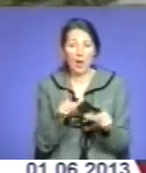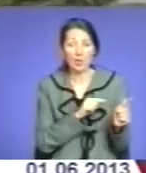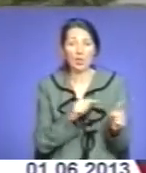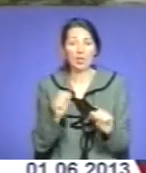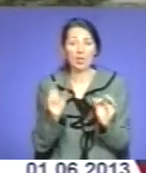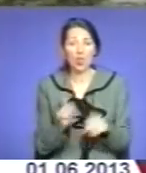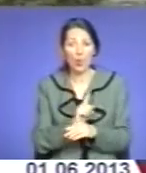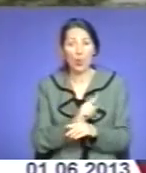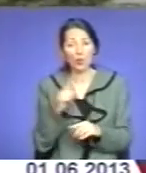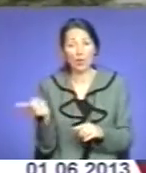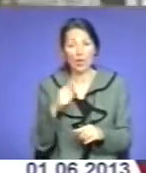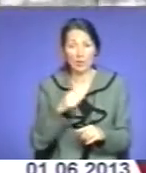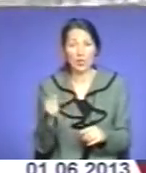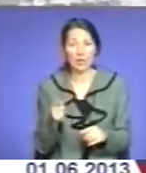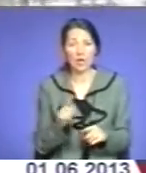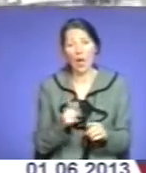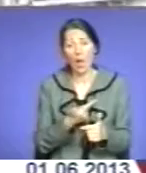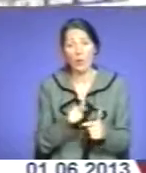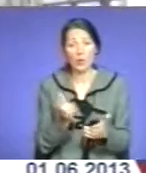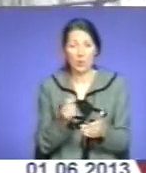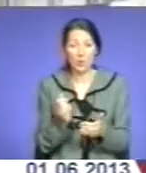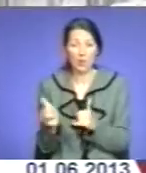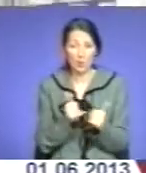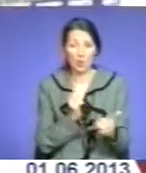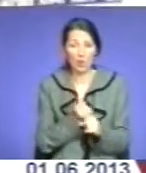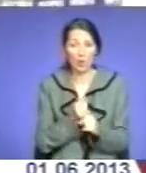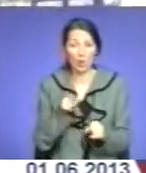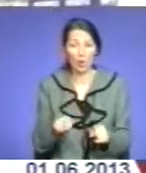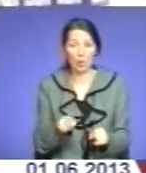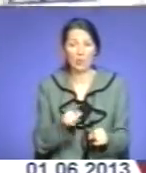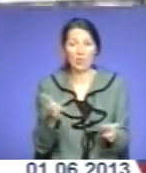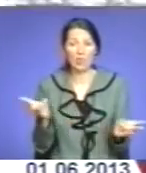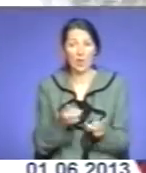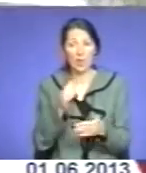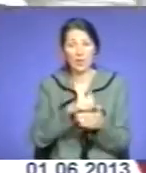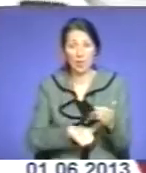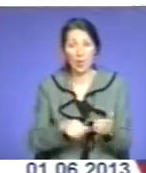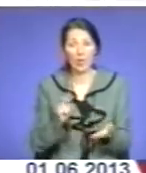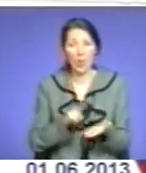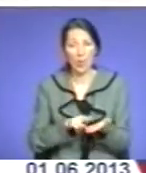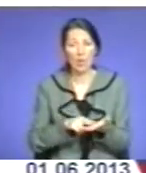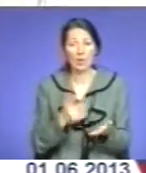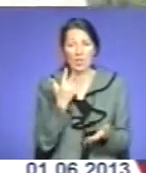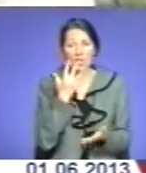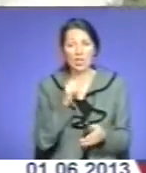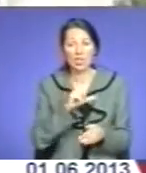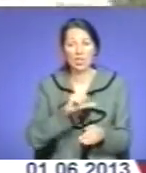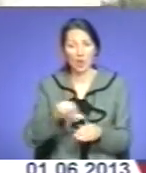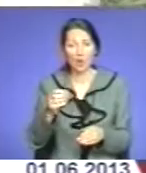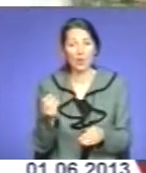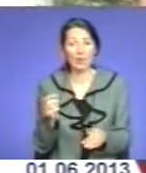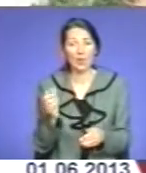не забезпечити роботою тут. Чи варто з заробітчан стягувати податки? Ні. Чому? Вони не